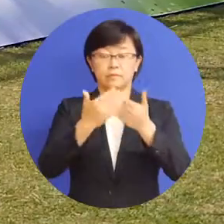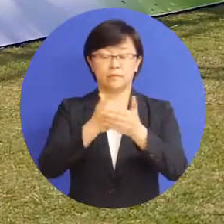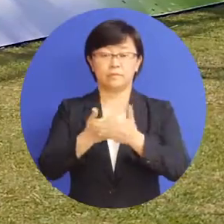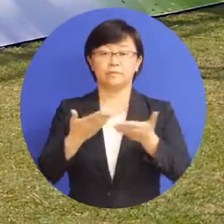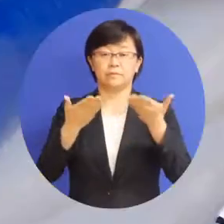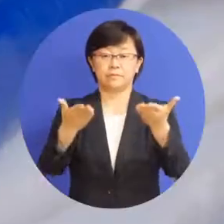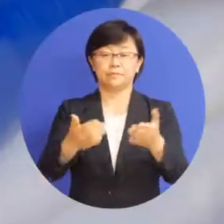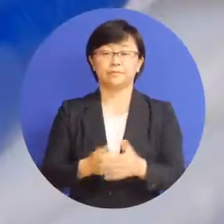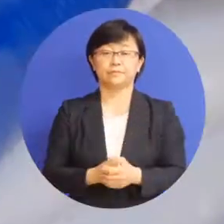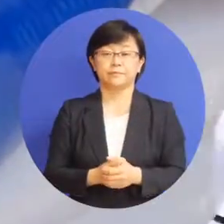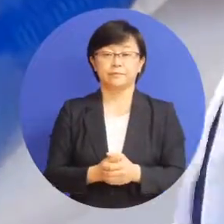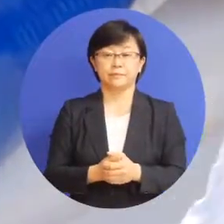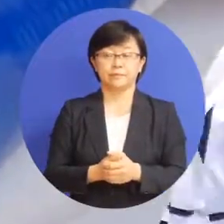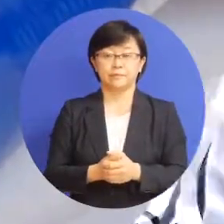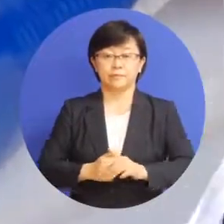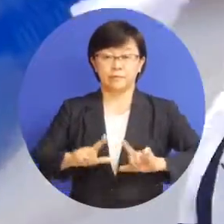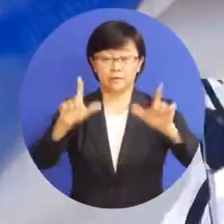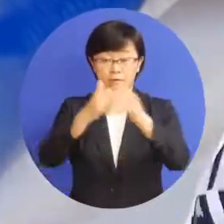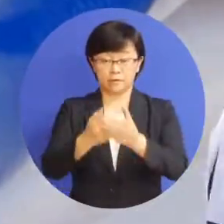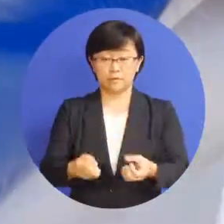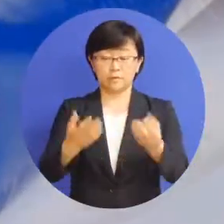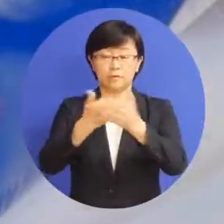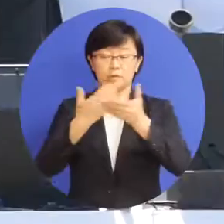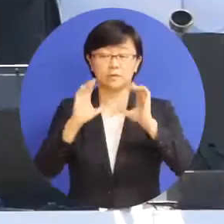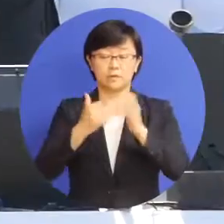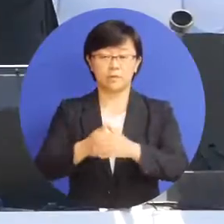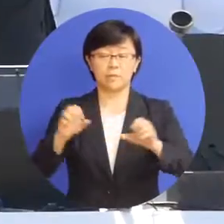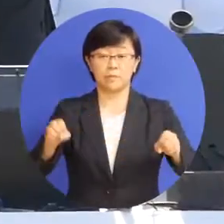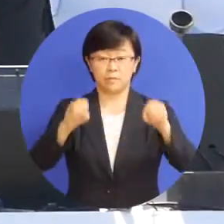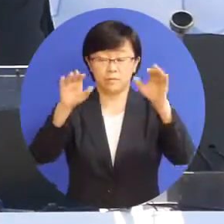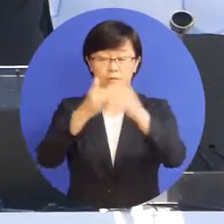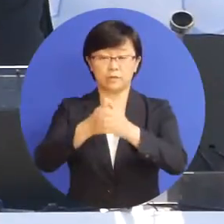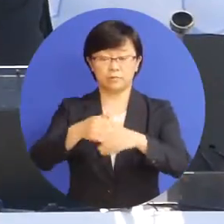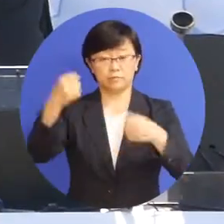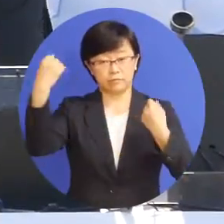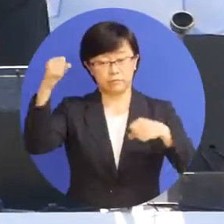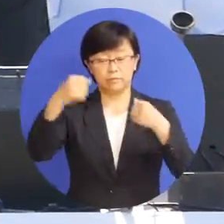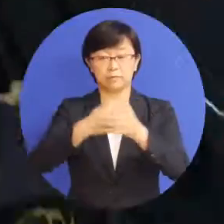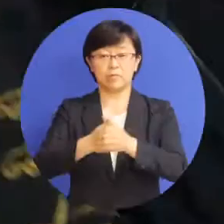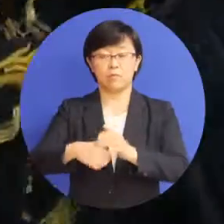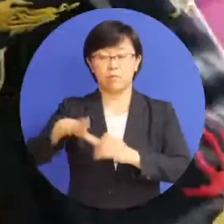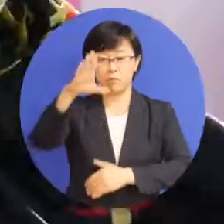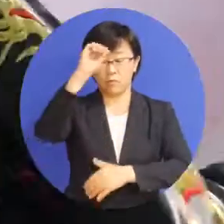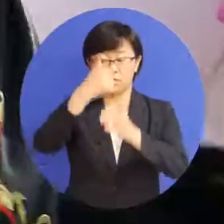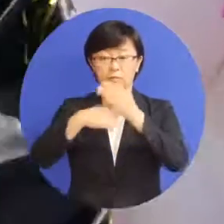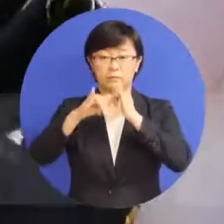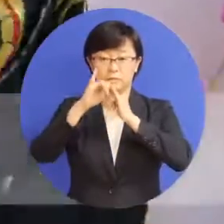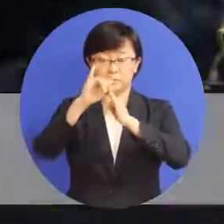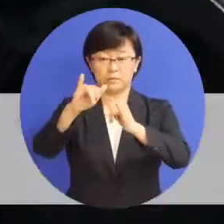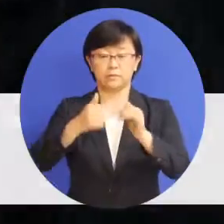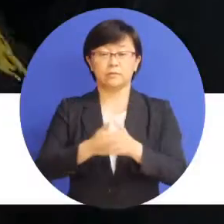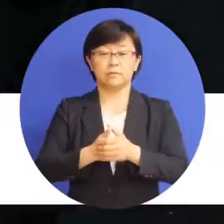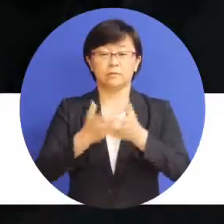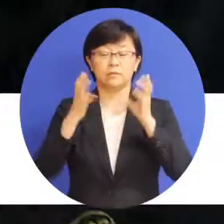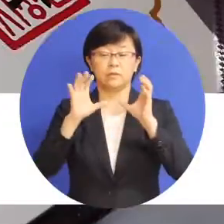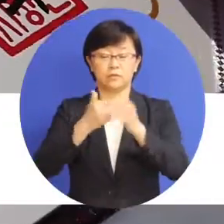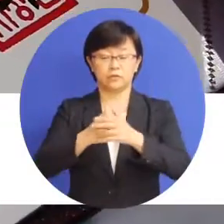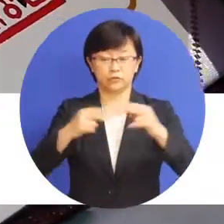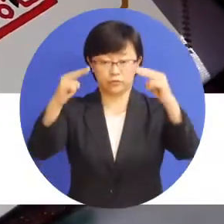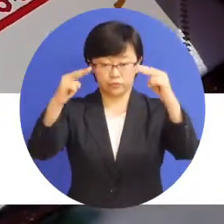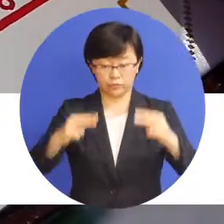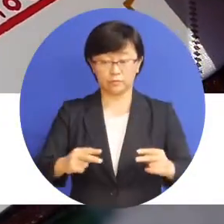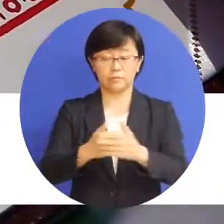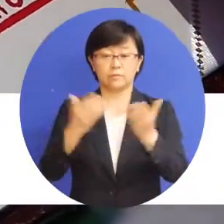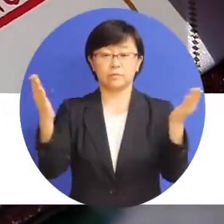제공했습니다. 이날 행사는 어린이 마술 공연, 치어리더 공연, 모범 어린이 표창 등 어린이의 눈높이에